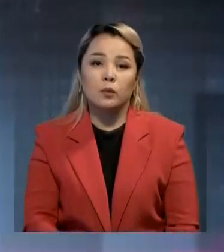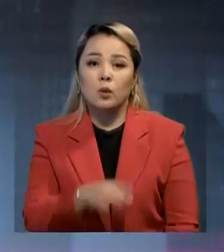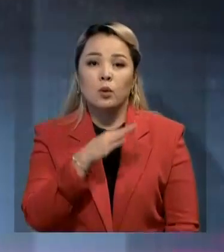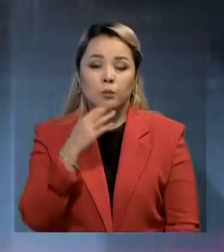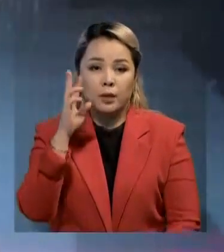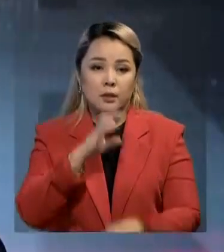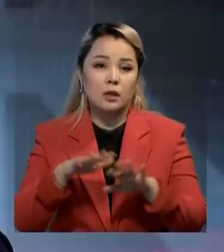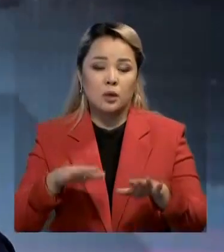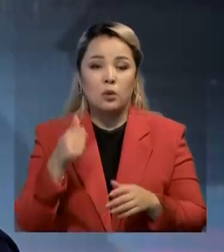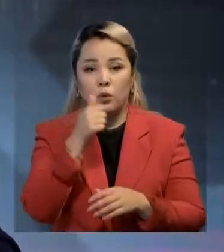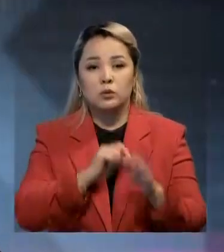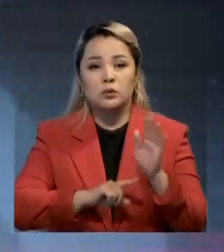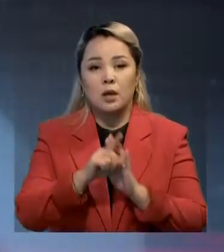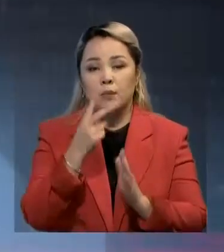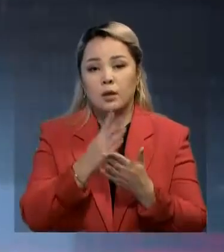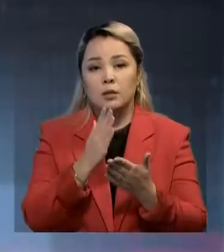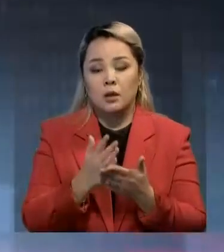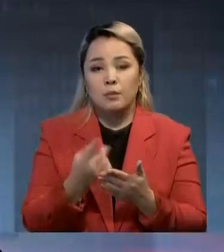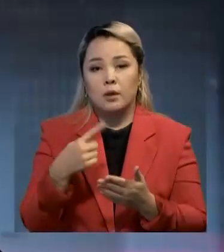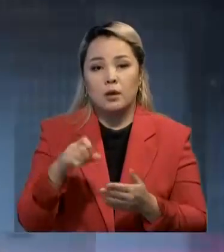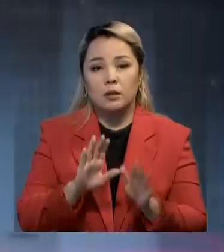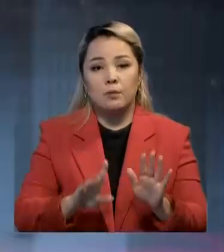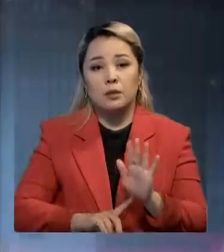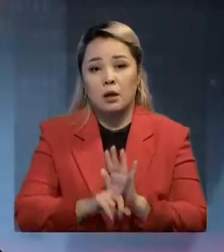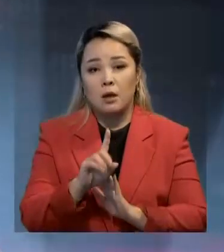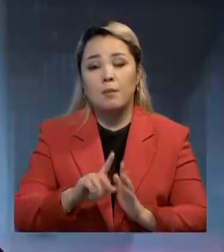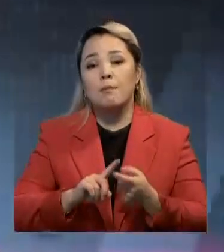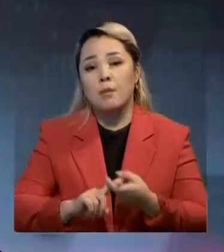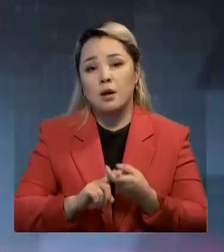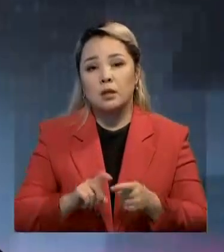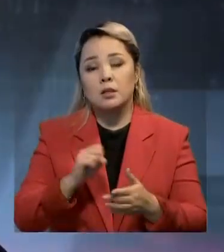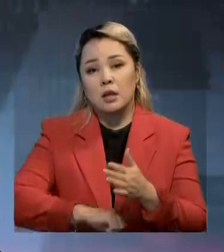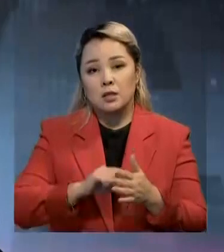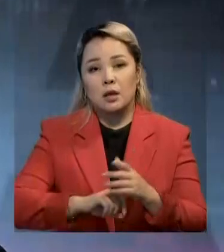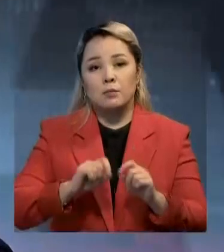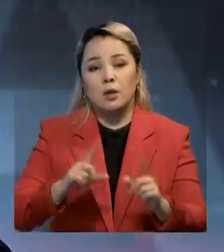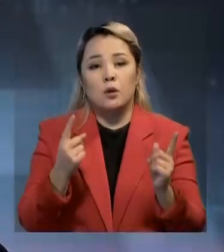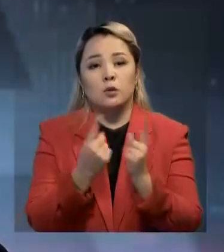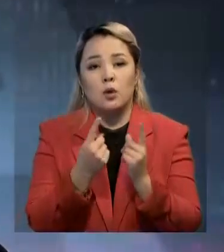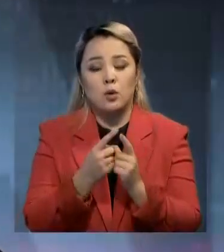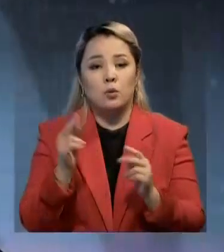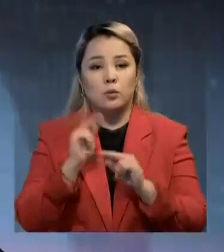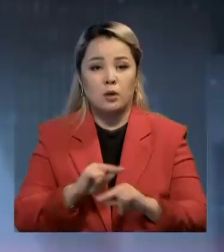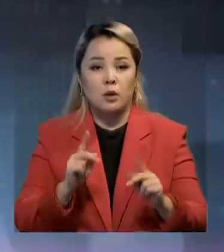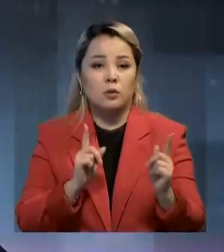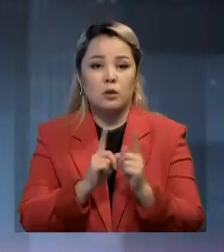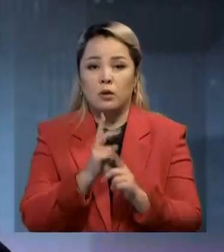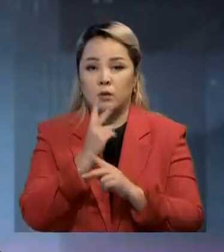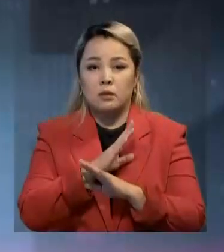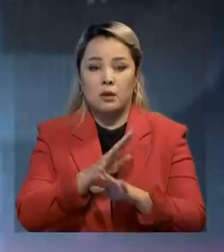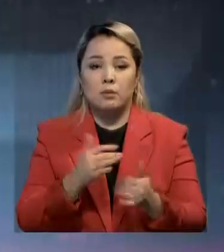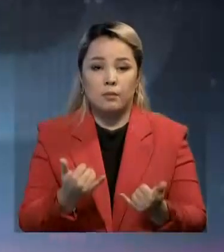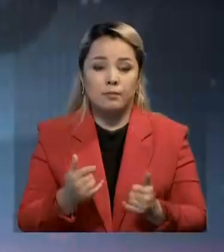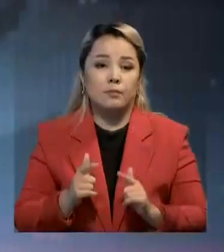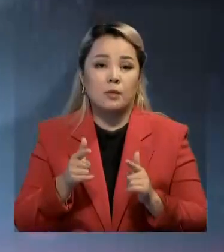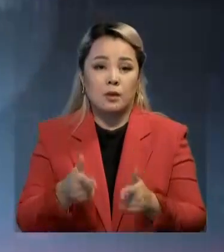Көптеген елде оқу жылының басталғанына бір апта ғана болды. Бұған дейін пандемия кесірінен сыныптастары мен ұстаздарын ұзақ көрмеген балалардың биыл